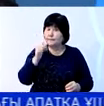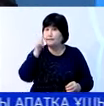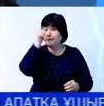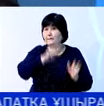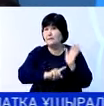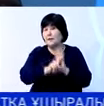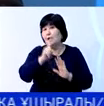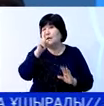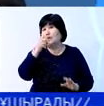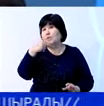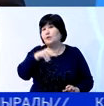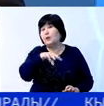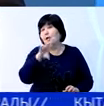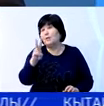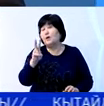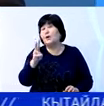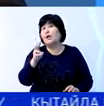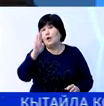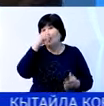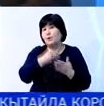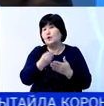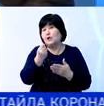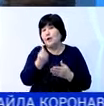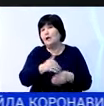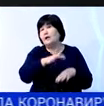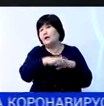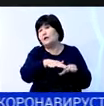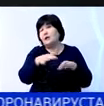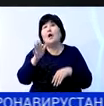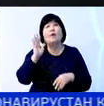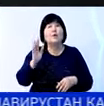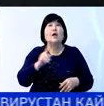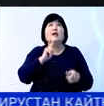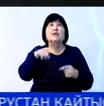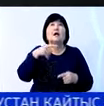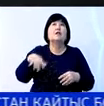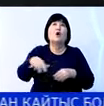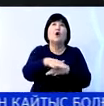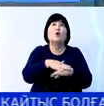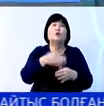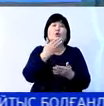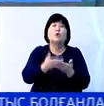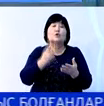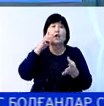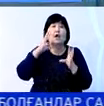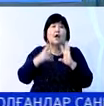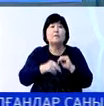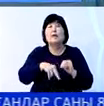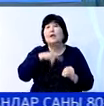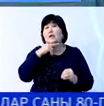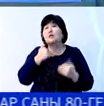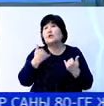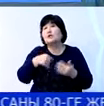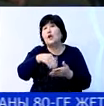сайын 120 миллион теңгедей бюджетке қаражат қосылатындығын айта кеткен жөн. Жиында айтылған жұртшылықтың ұсыныс пікірлері ескерусіз қалмайды